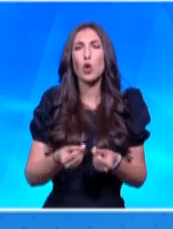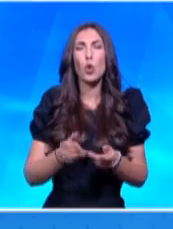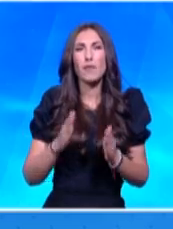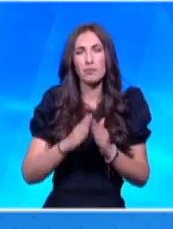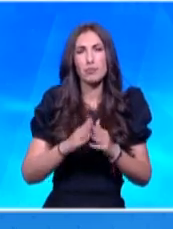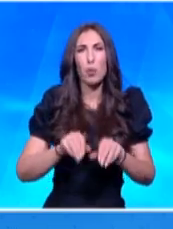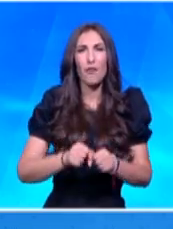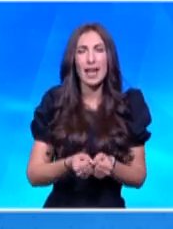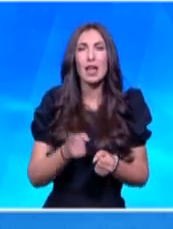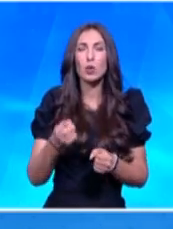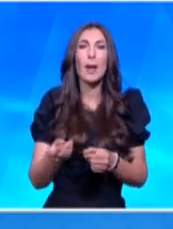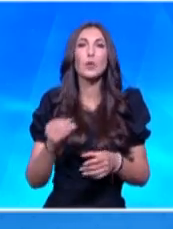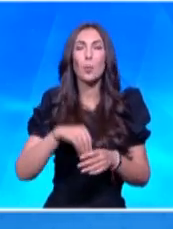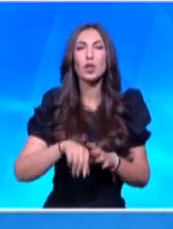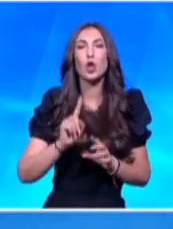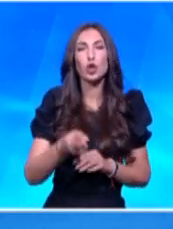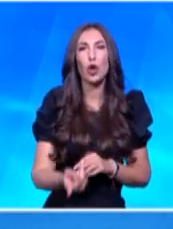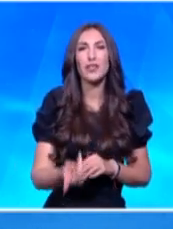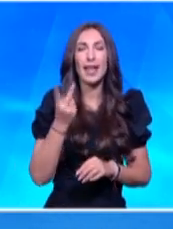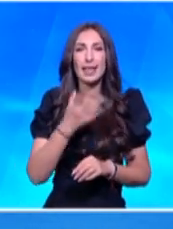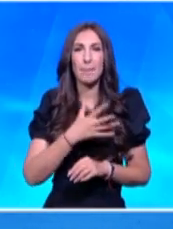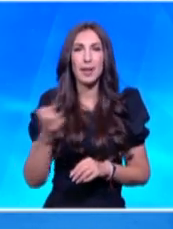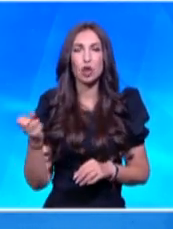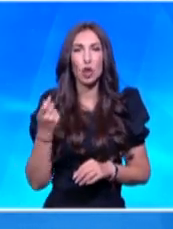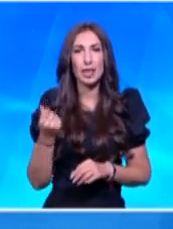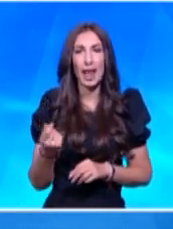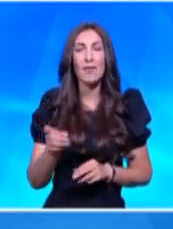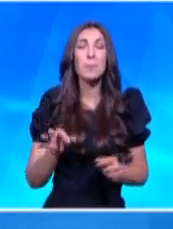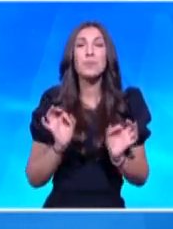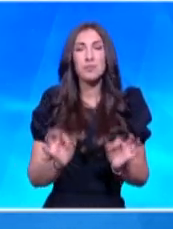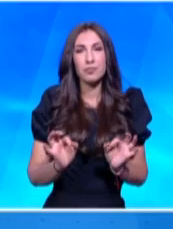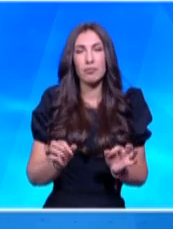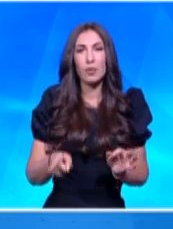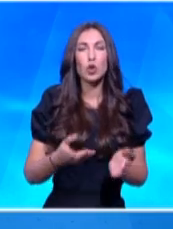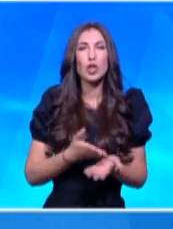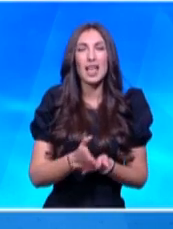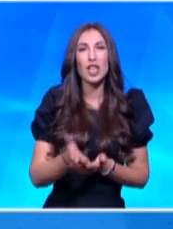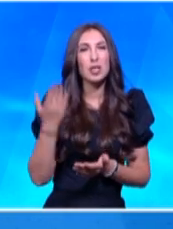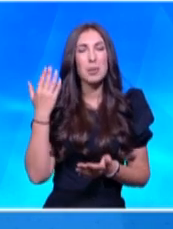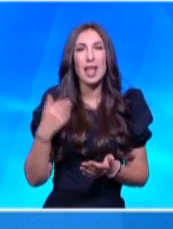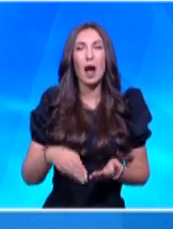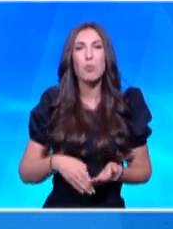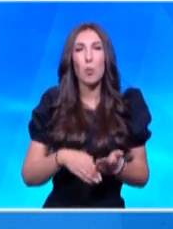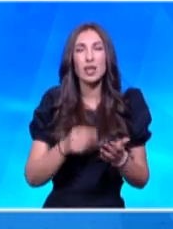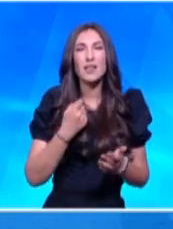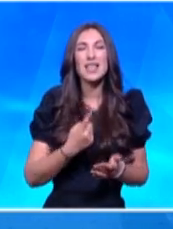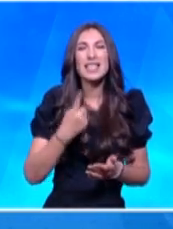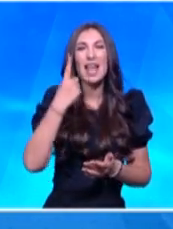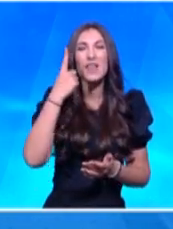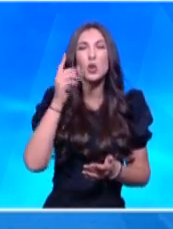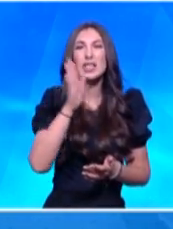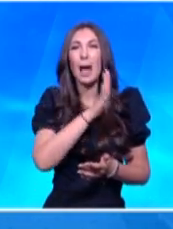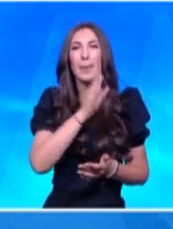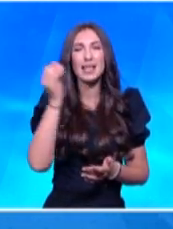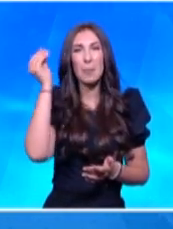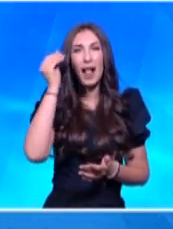Там е допълнително до 2500 лева. По този начин бяха подпомогнати хора в Северозападна България